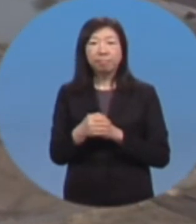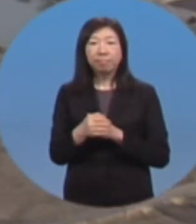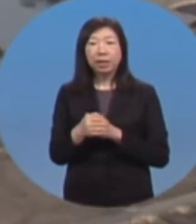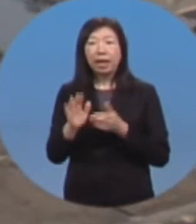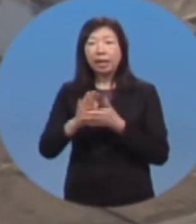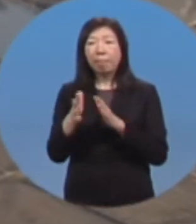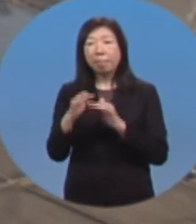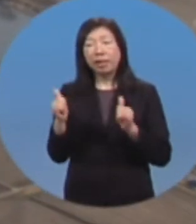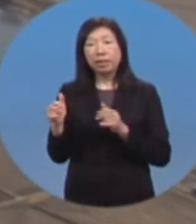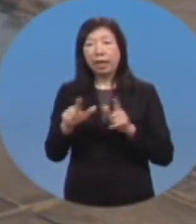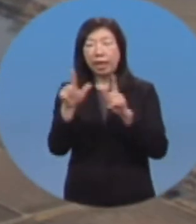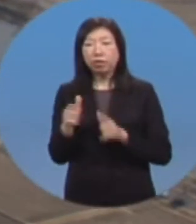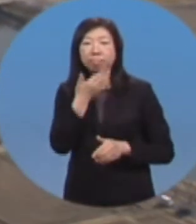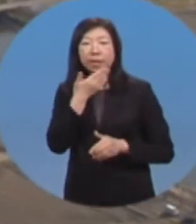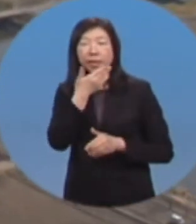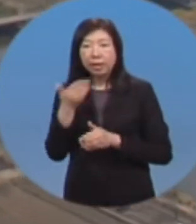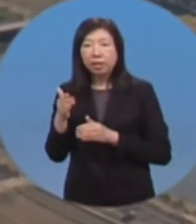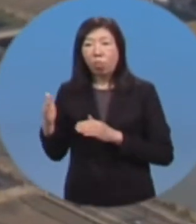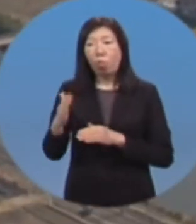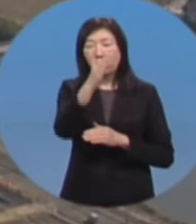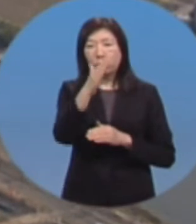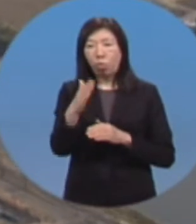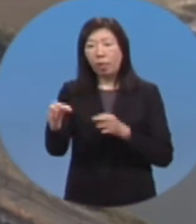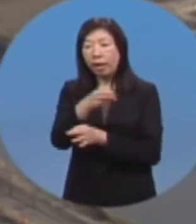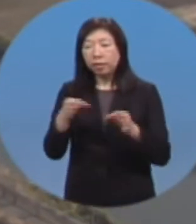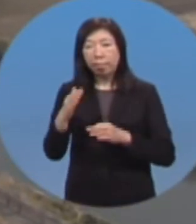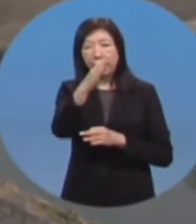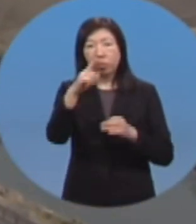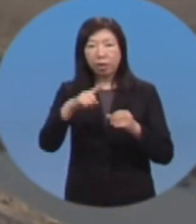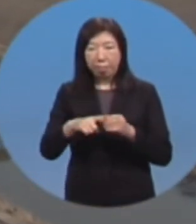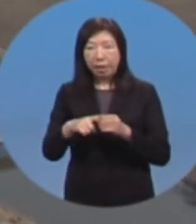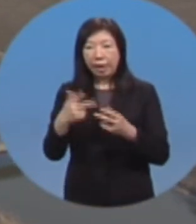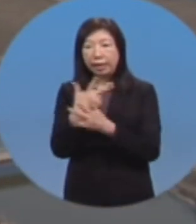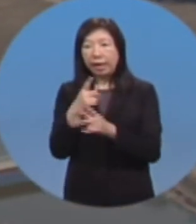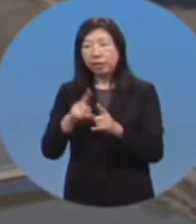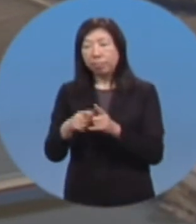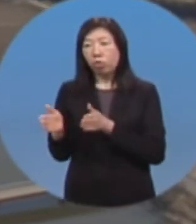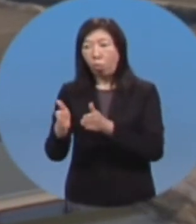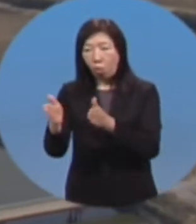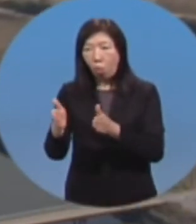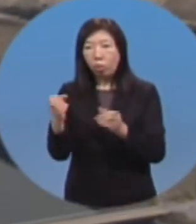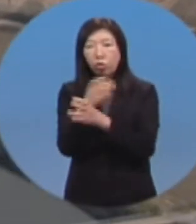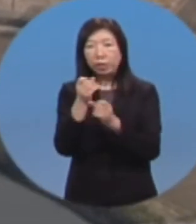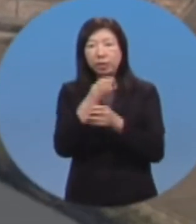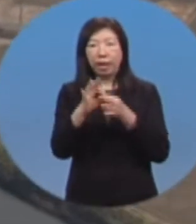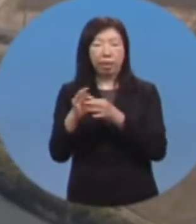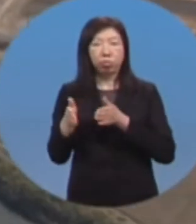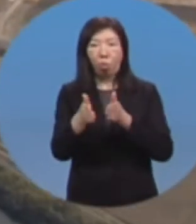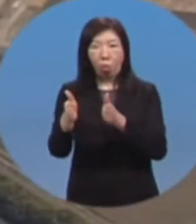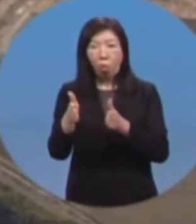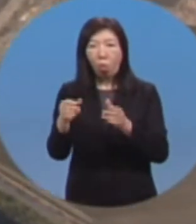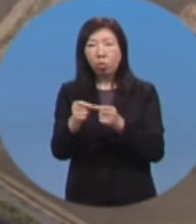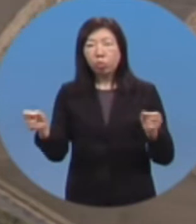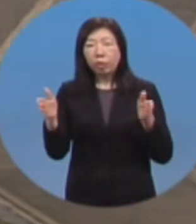県民生活の利便性向上や経済活性化のため、北千葉道路をはじめ銚子連絡道路、長